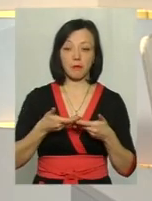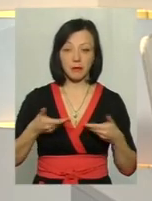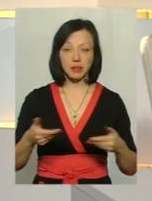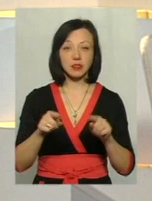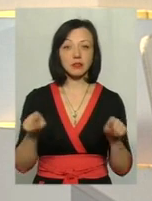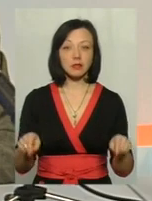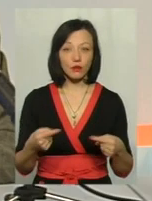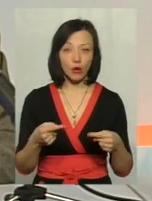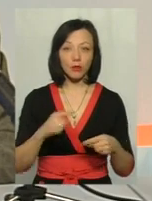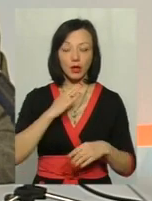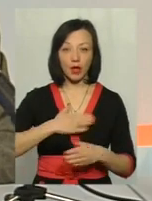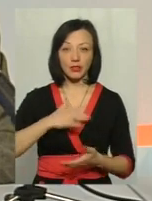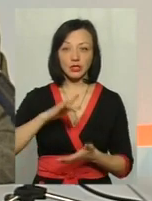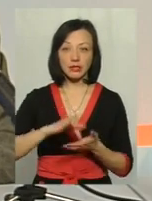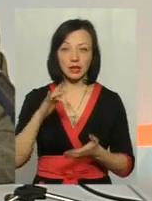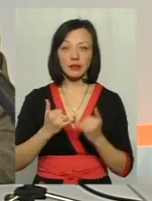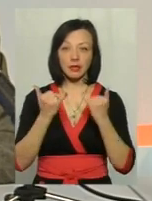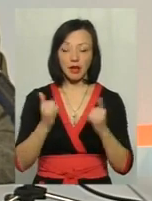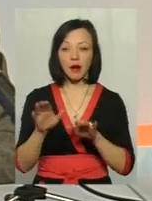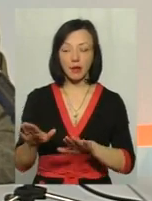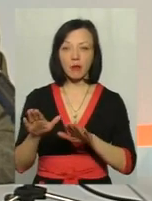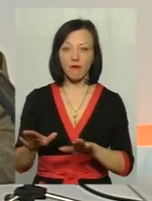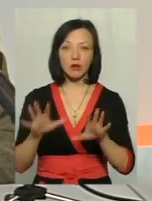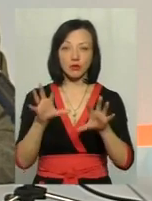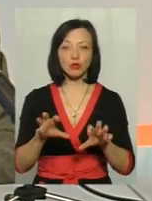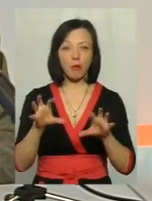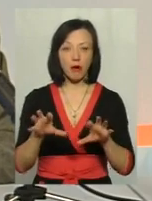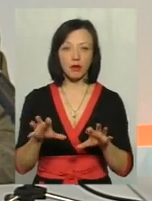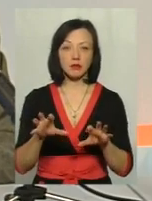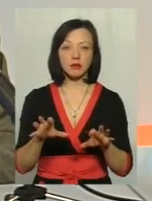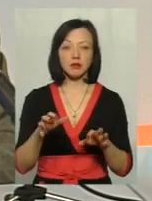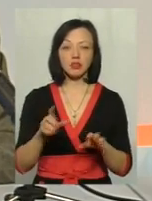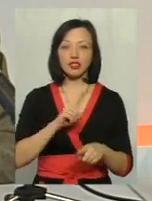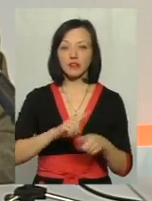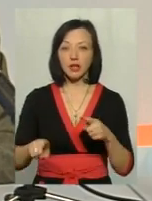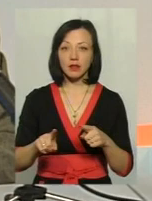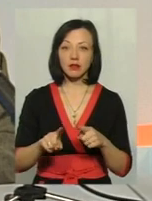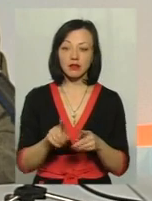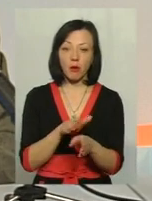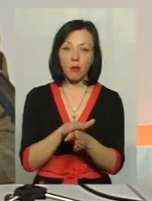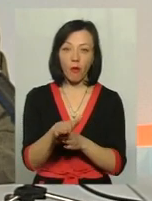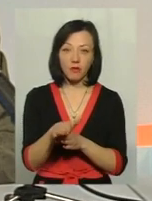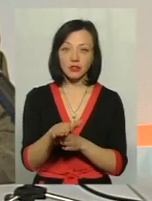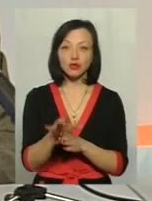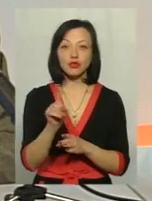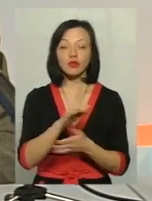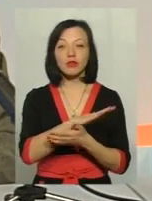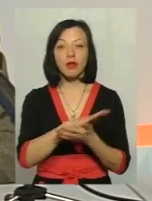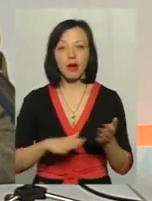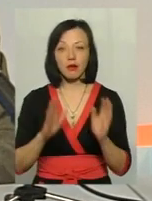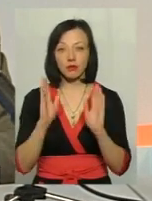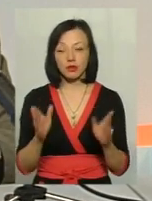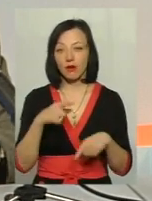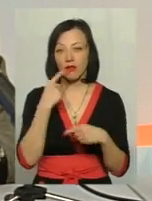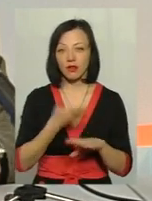наш центр для перебування собак, наскільки швидко він заповниться і що буде далі,